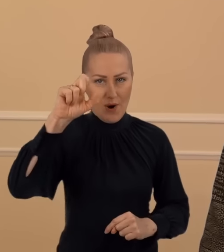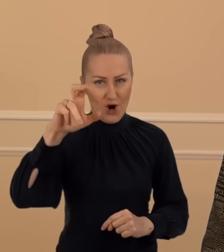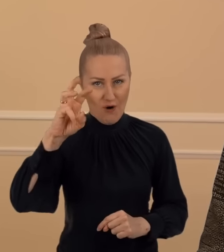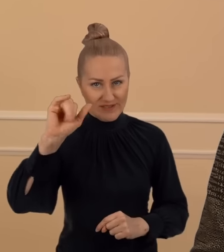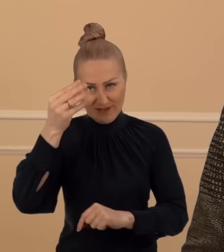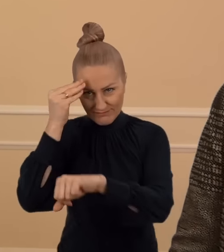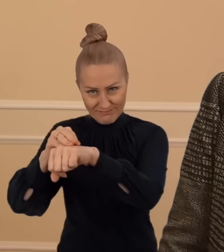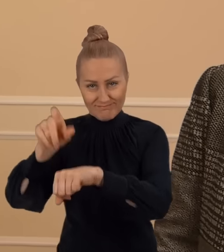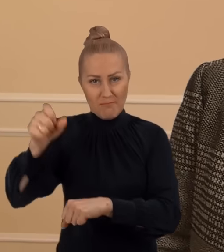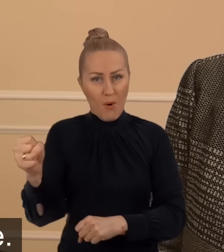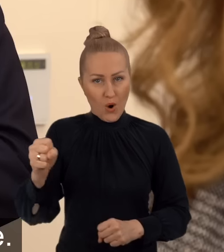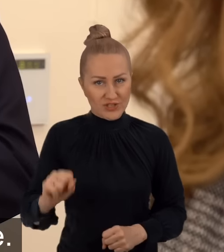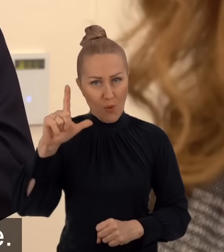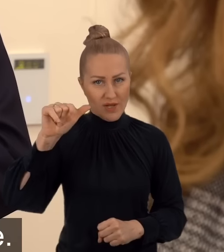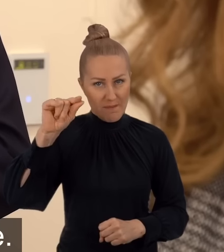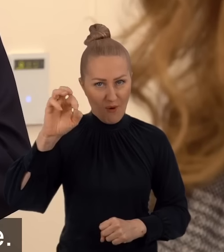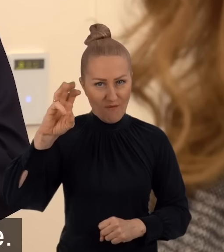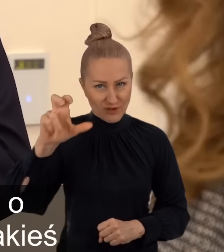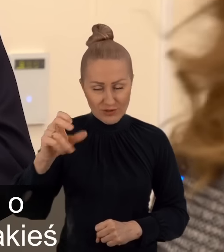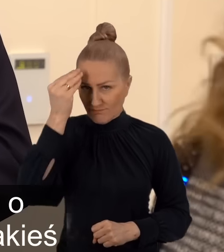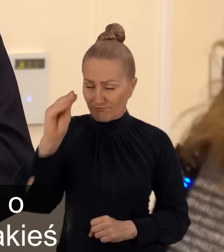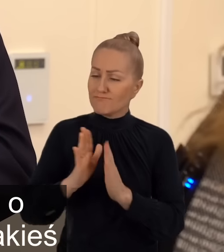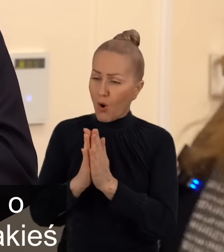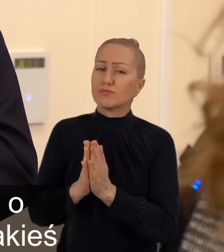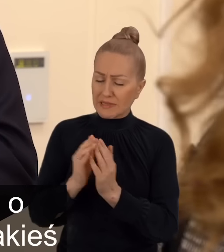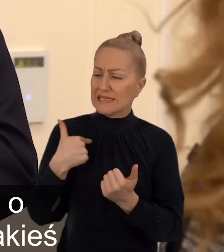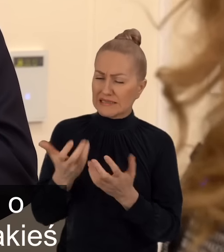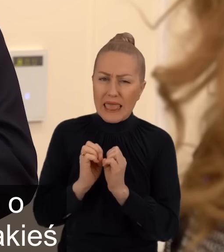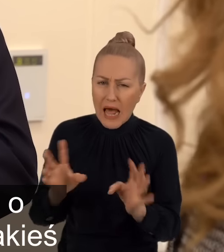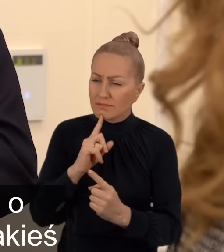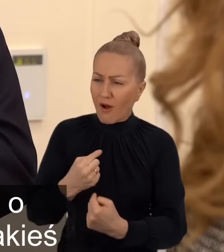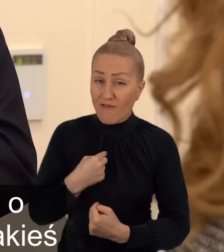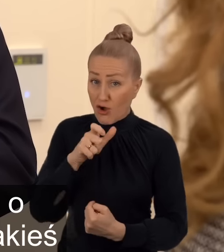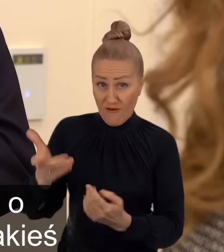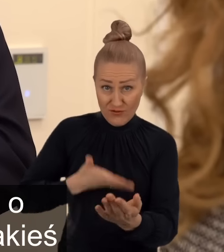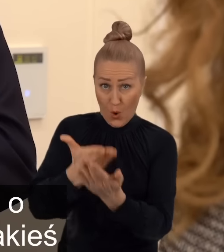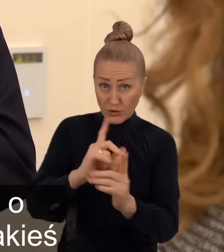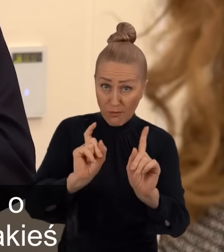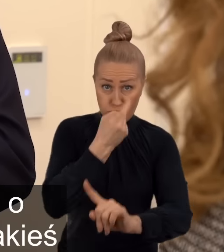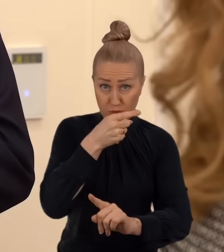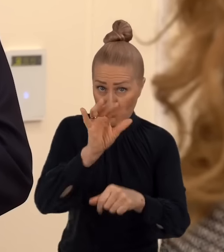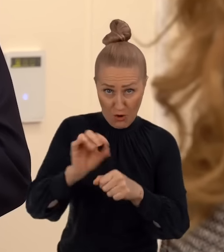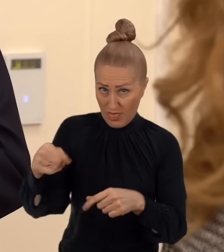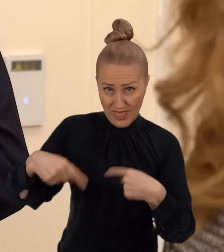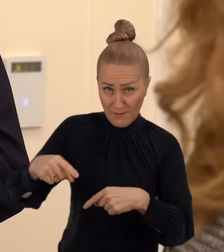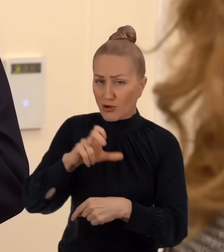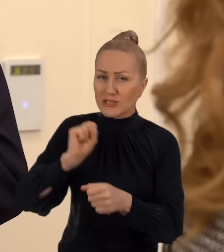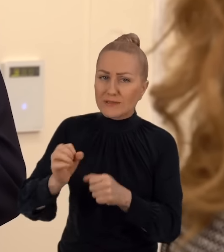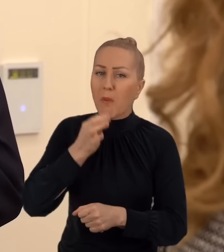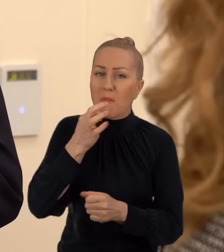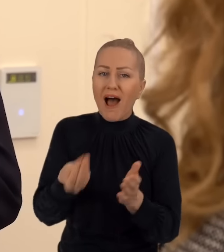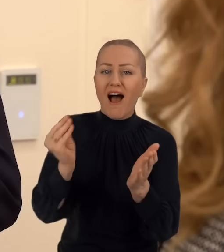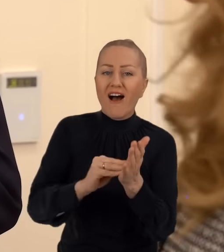zwrócił się do poseł Ireny Lipowicz. Chciałbym, żeby to było jasne. Czyli pani nie zgłosiła wniosku o odrzucenie projektu. Ale czy są jakieś poprawki